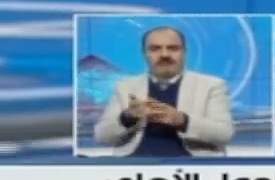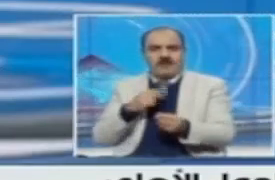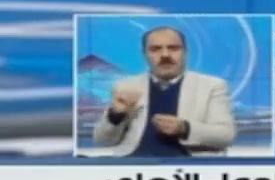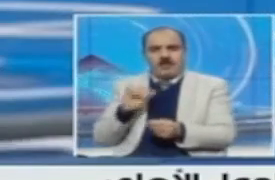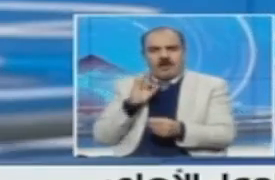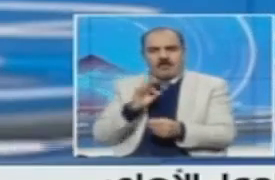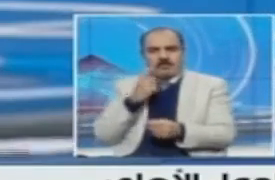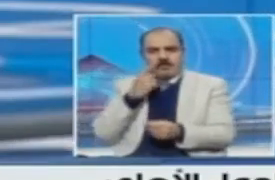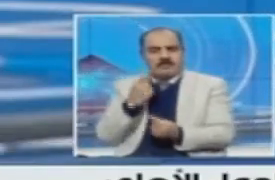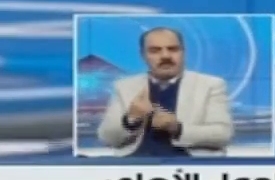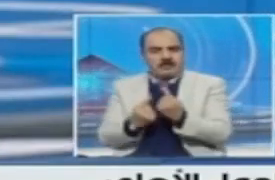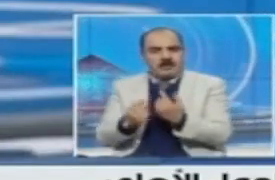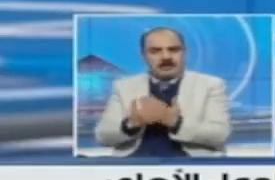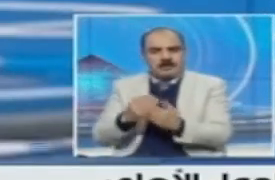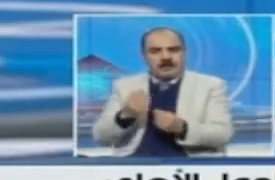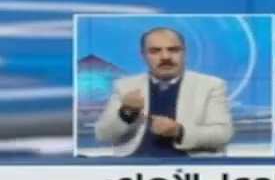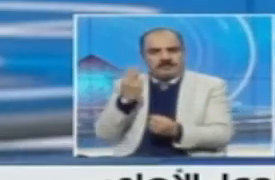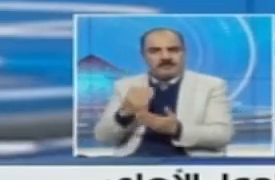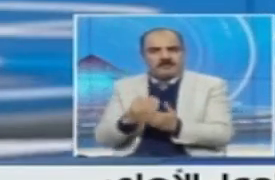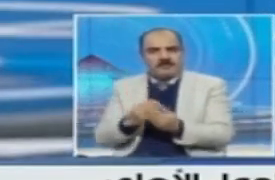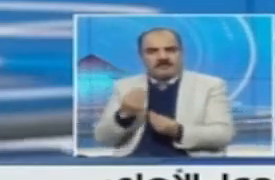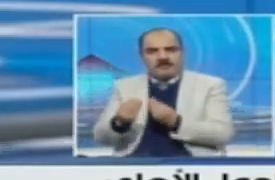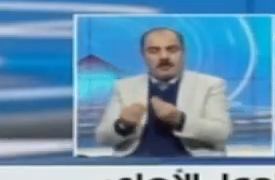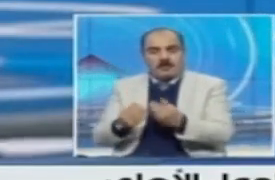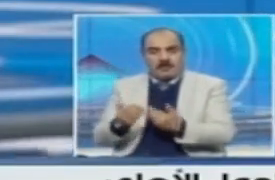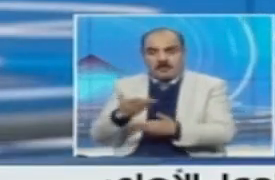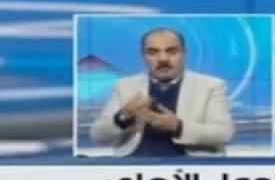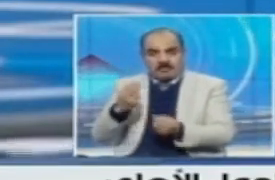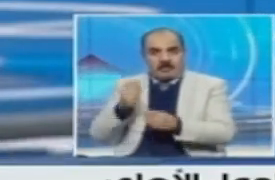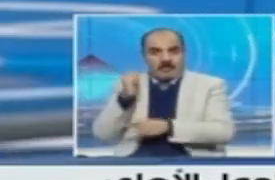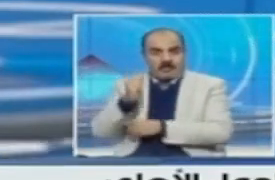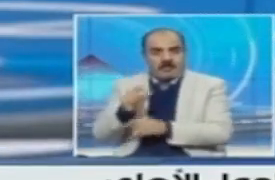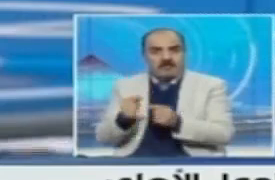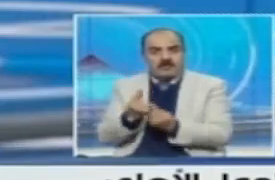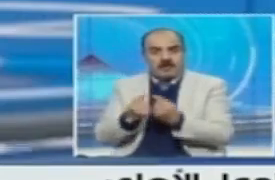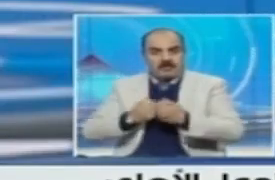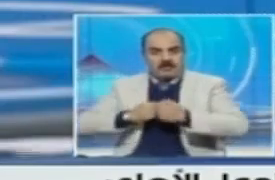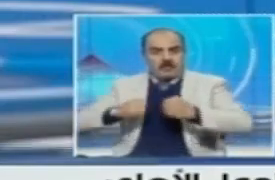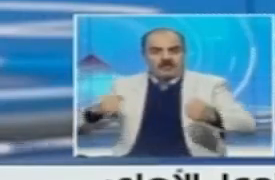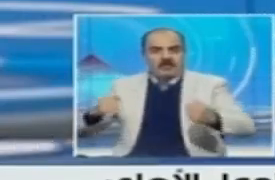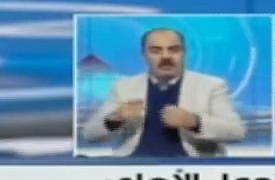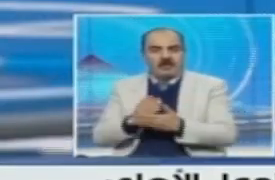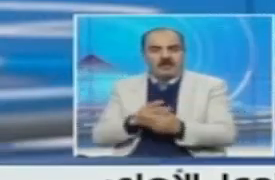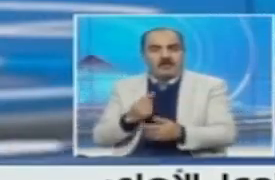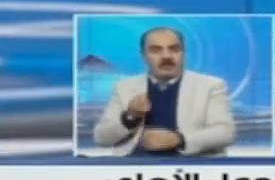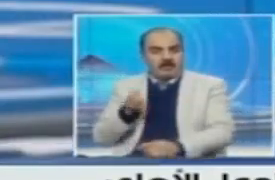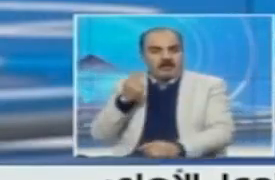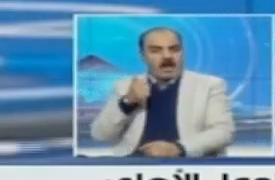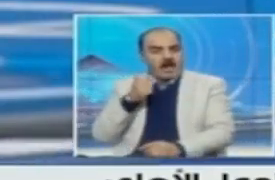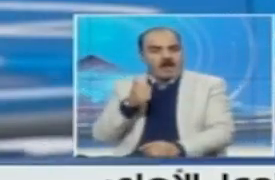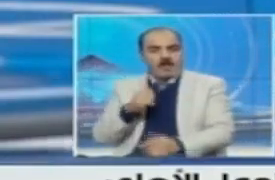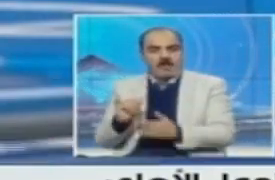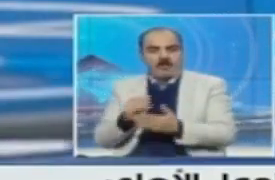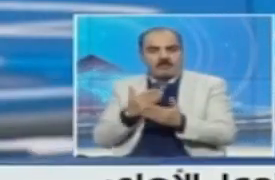أهمية خاصة للزراعة في المبادرات التي يطرحها لدعم المجتمع، مؤكدا أن تلك المبادرات